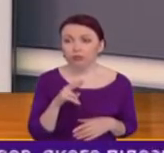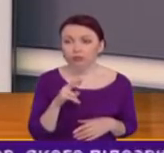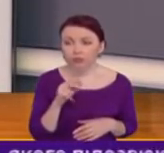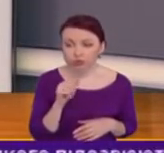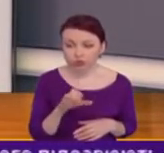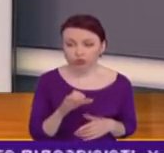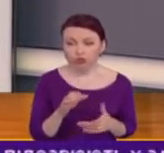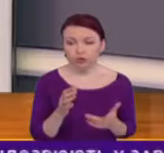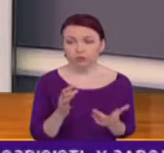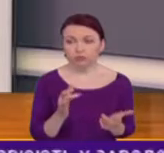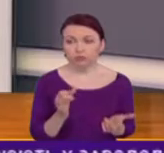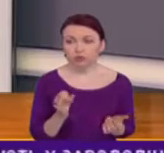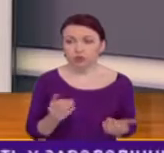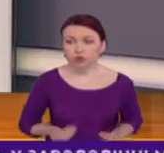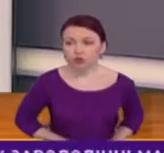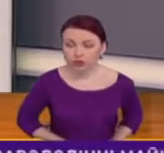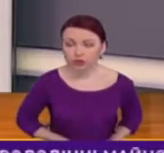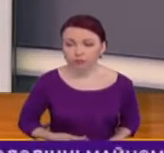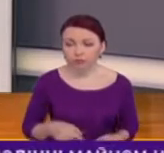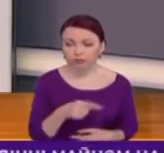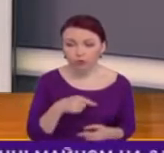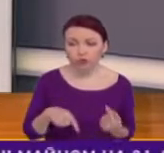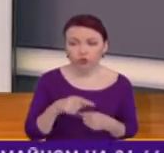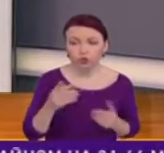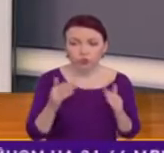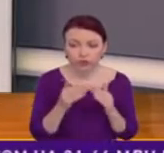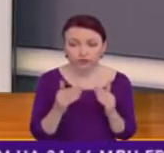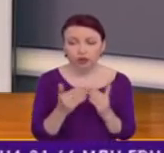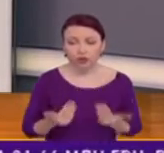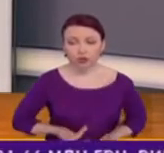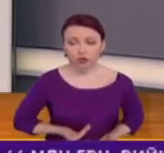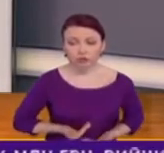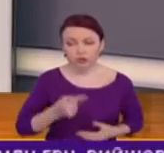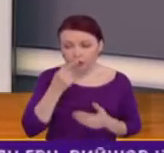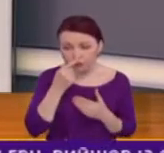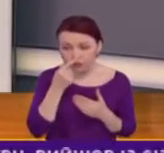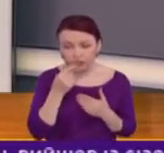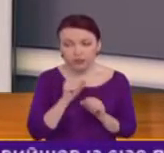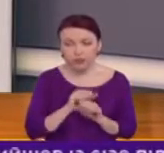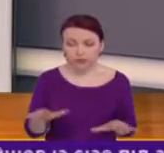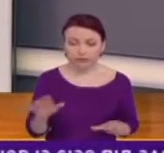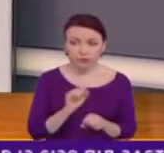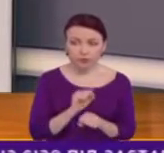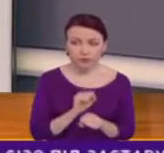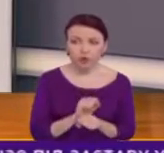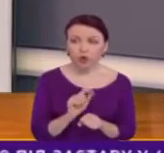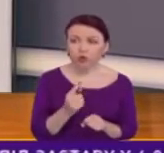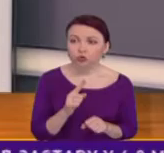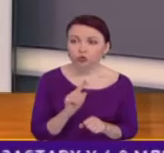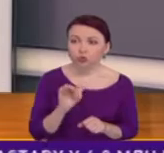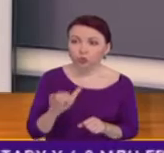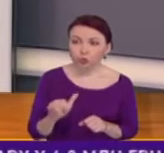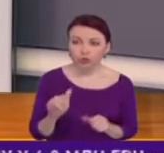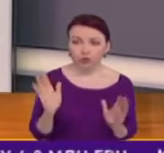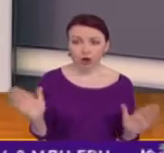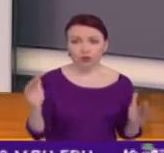навколишнім і пасажирам, і жителям навколишніх домів, які живуть близько кінцевих зупинок. Тому що у них